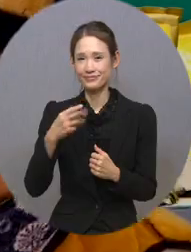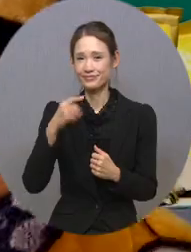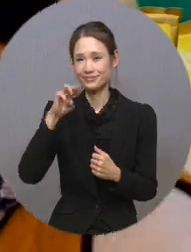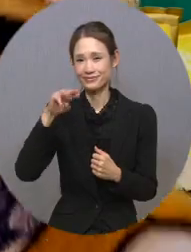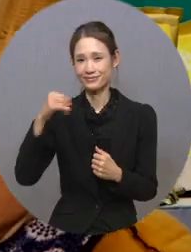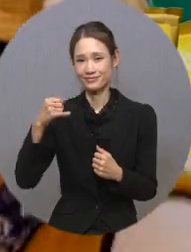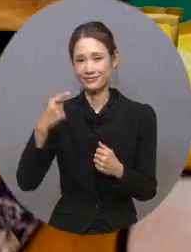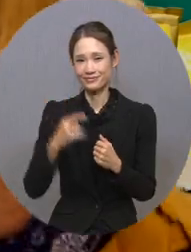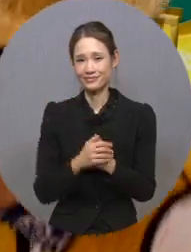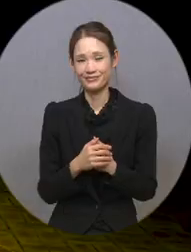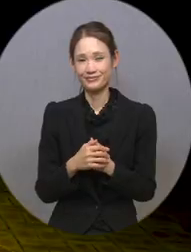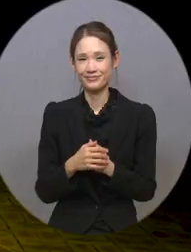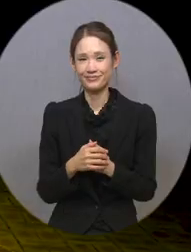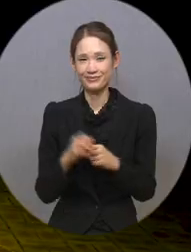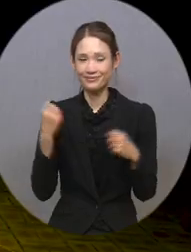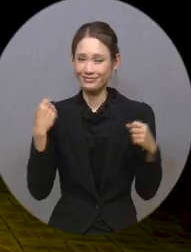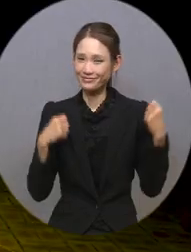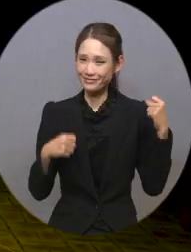비트